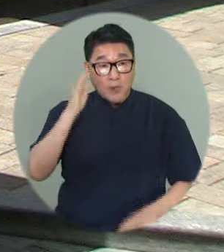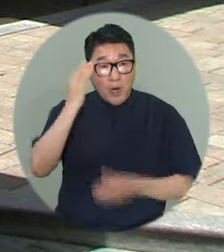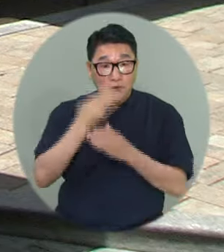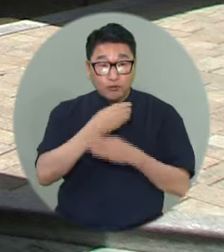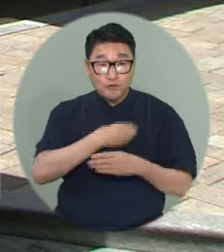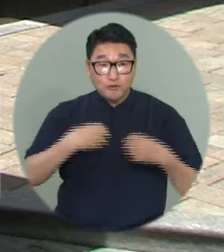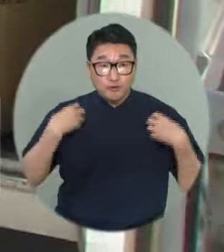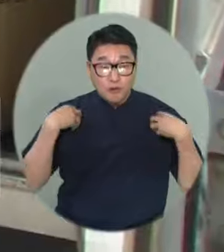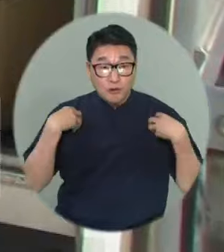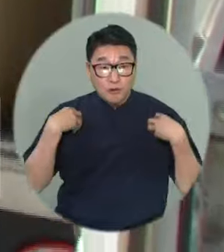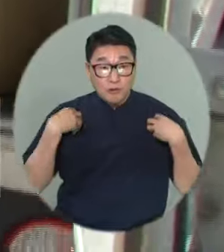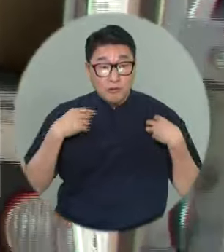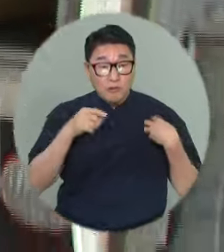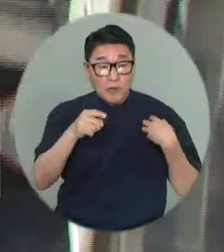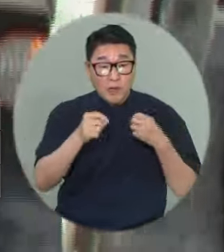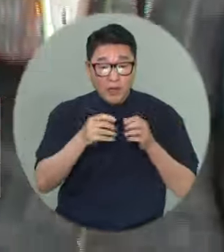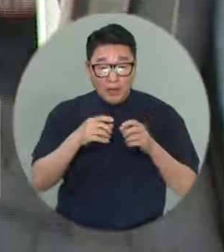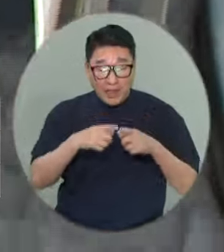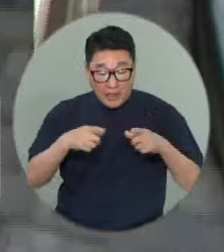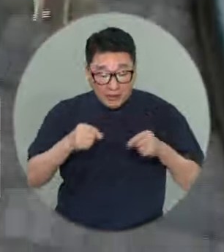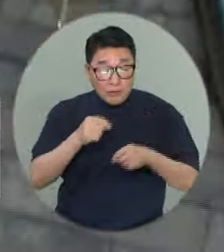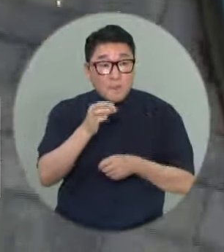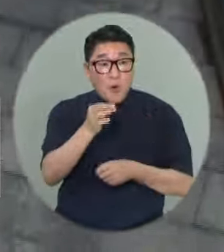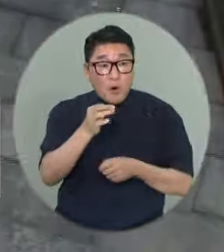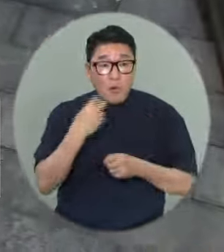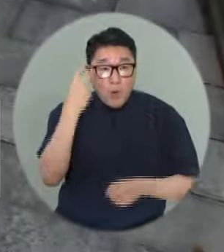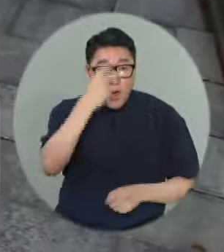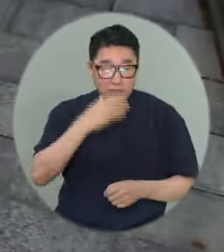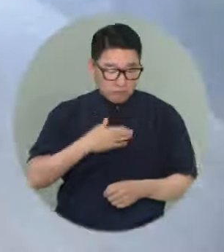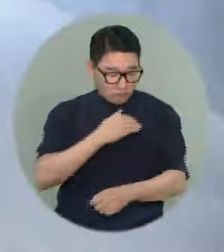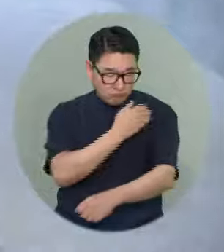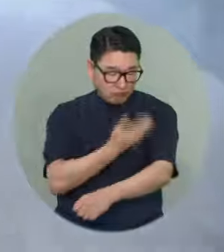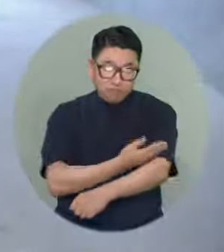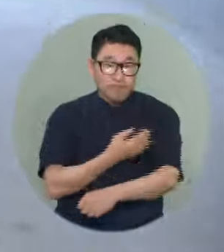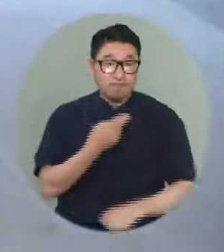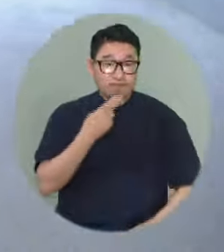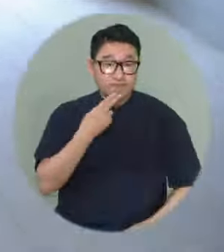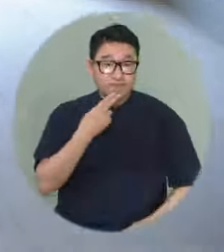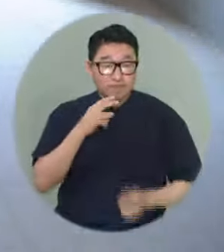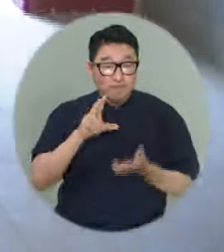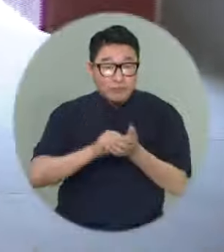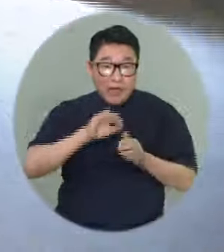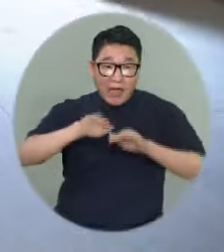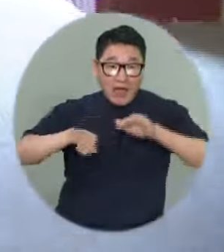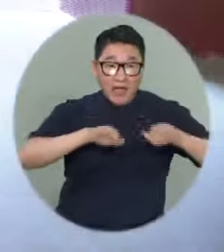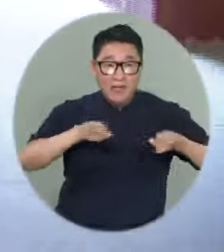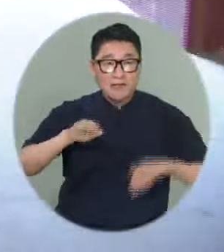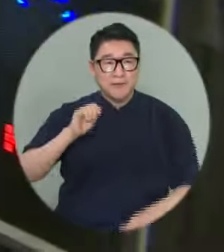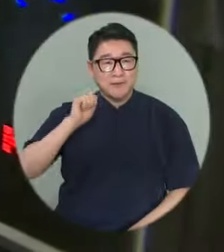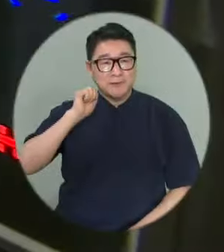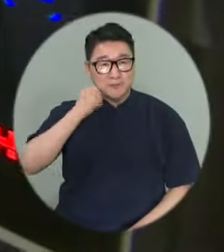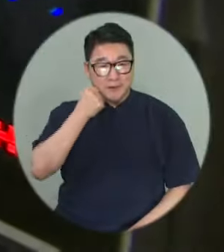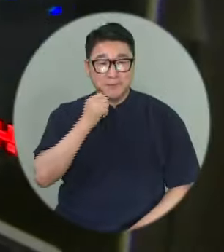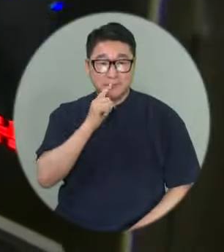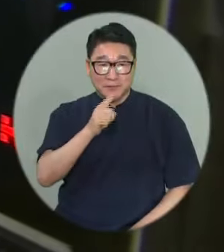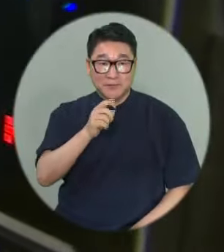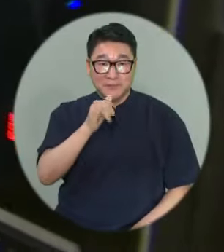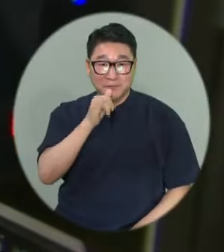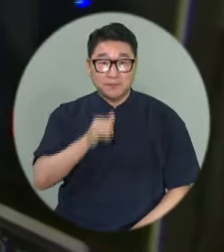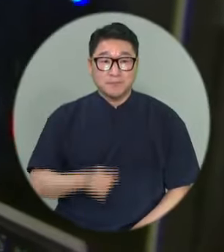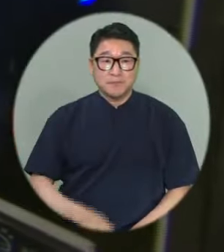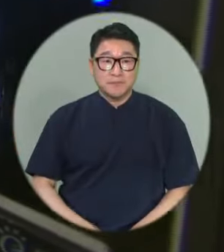화순군청은 아파트 출입카드 발급 비용에 대한 관리 감독 권한이 없어 문제에 관여하기 어렵다는 입장을